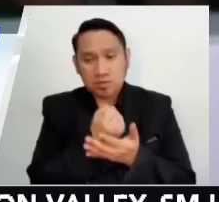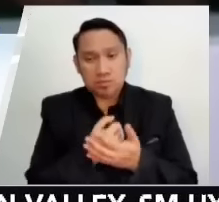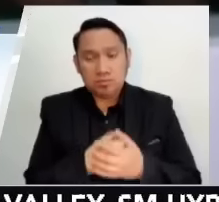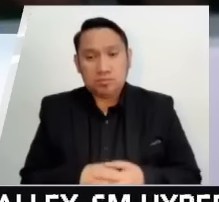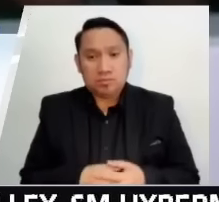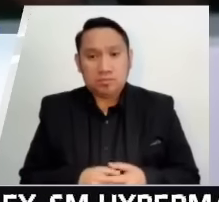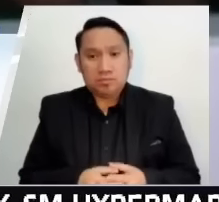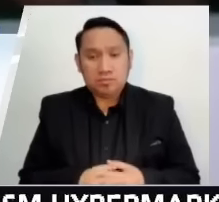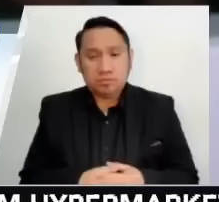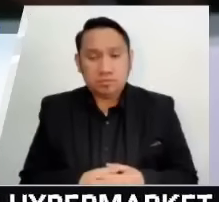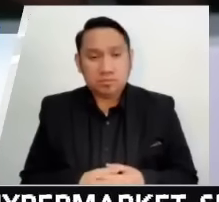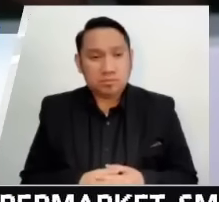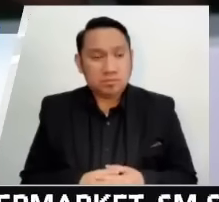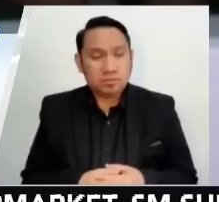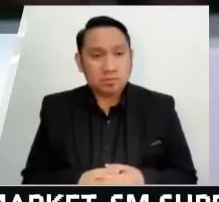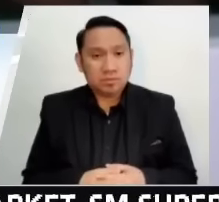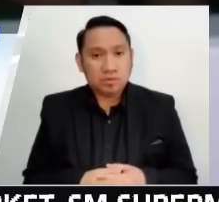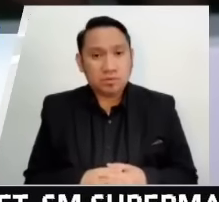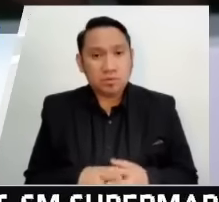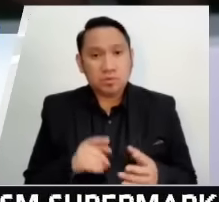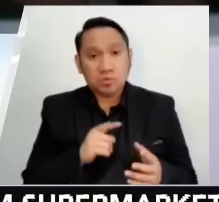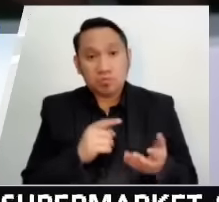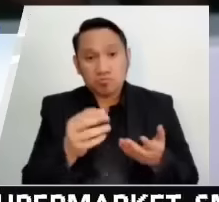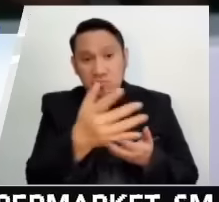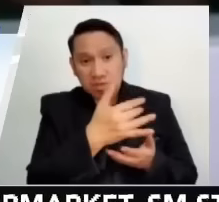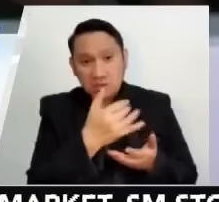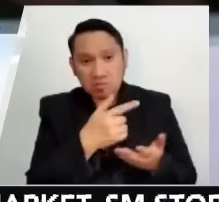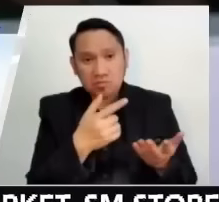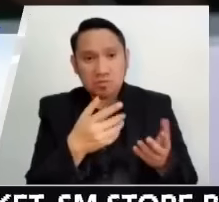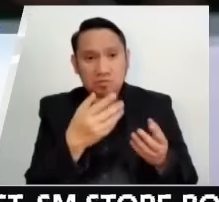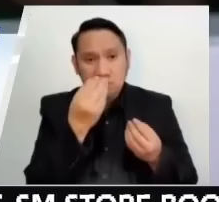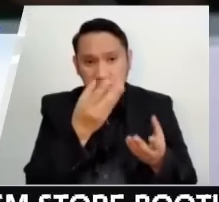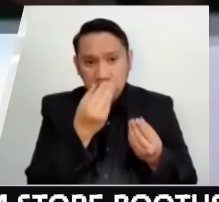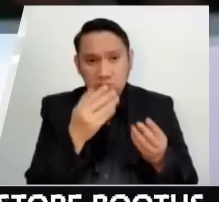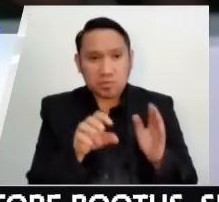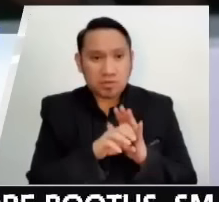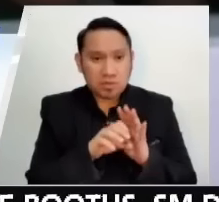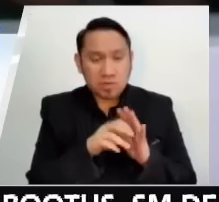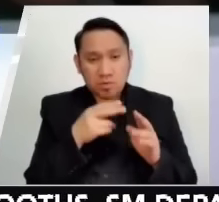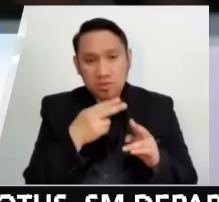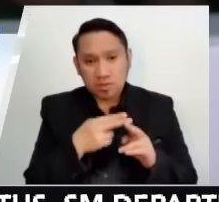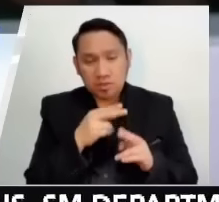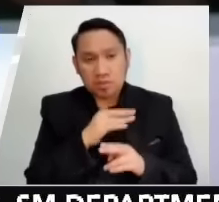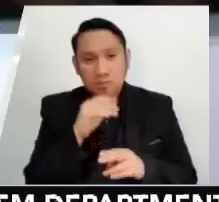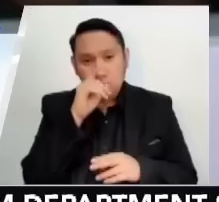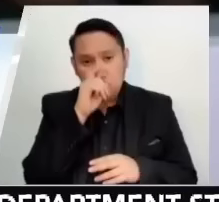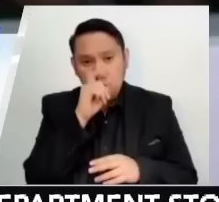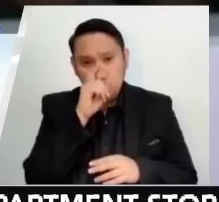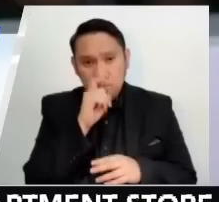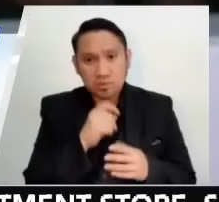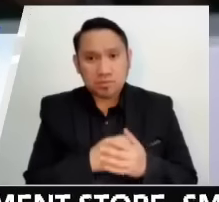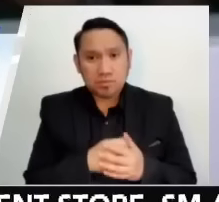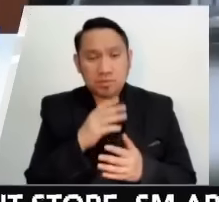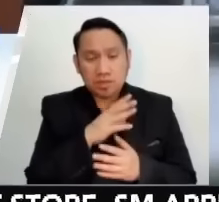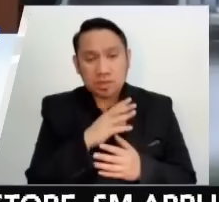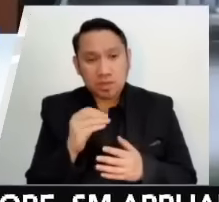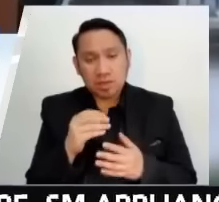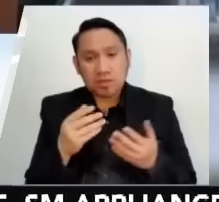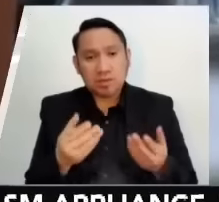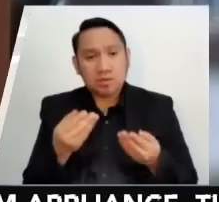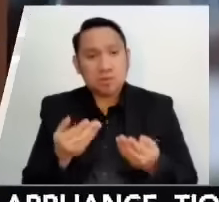Kinukuha lang po namin yung information like pangalan tapos age ganun lang Then after noun pinapasa po namin sa pinaka main